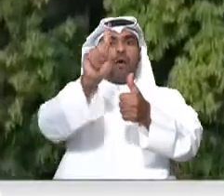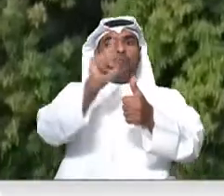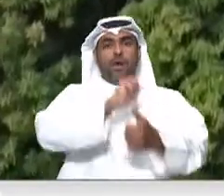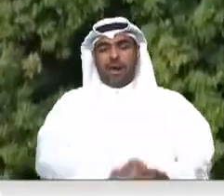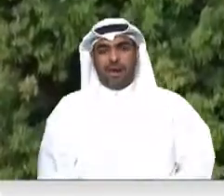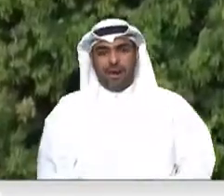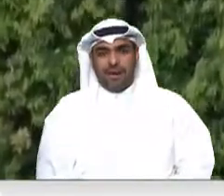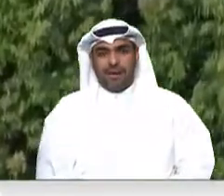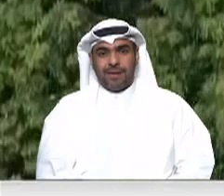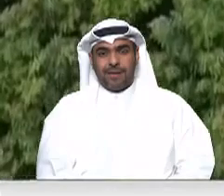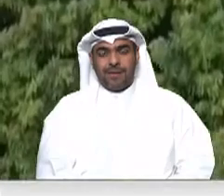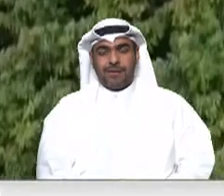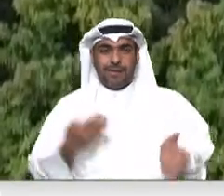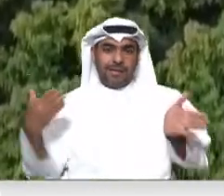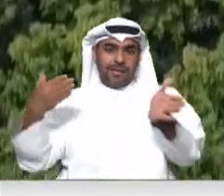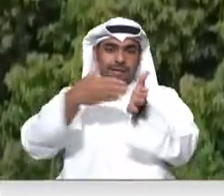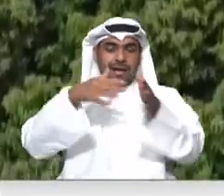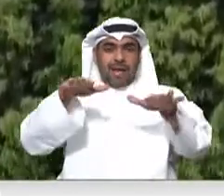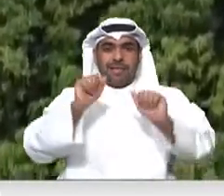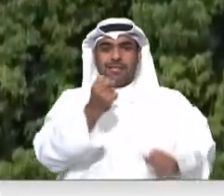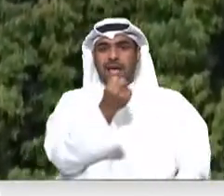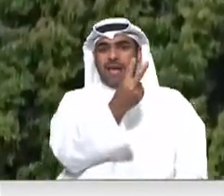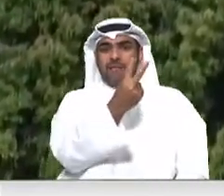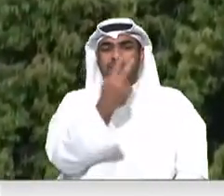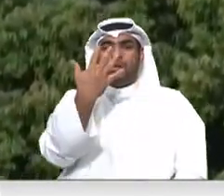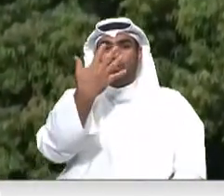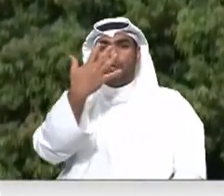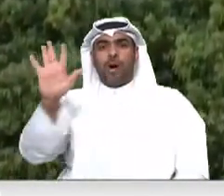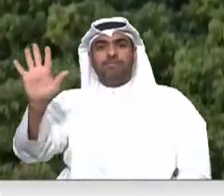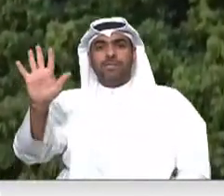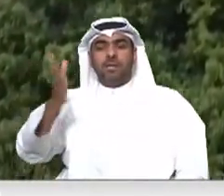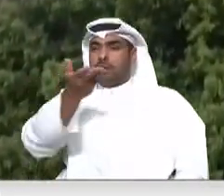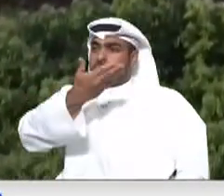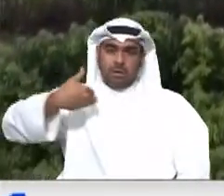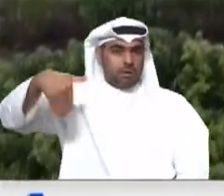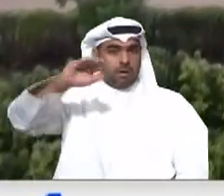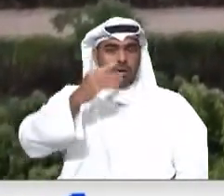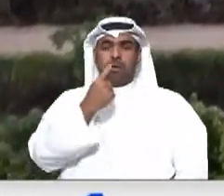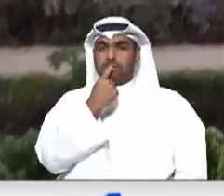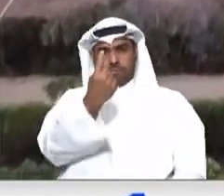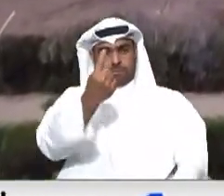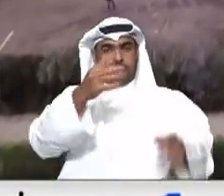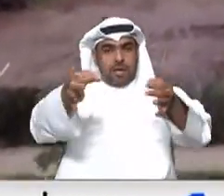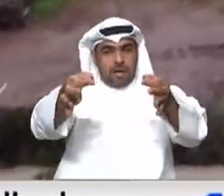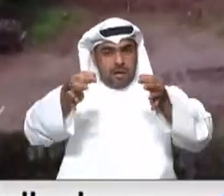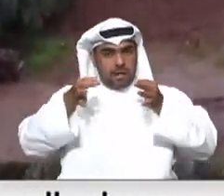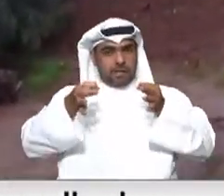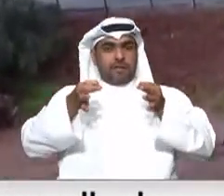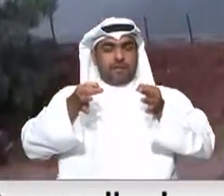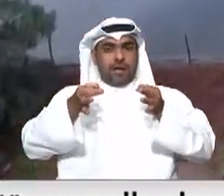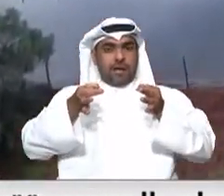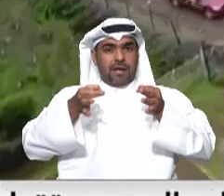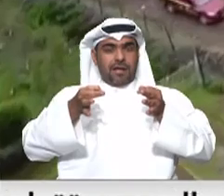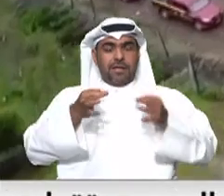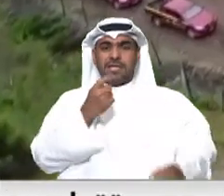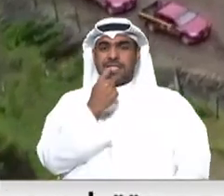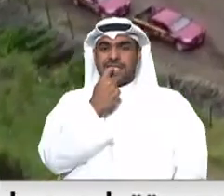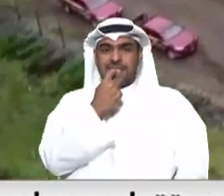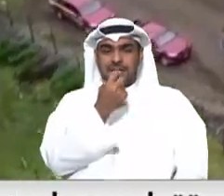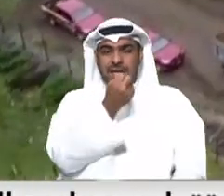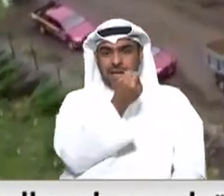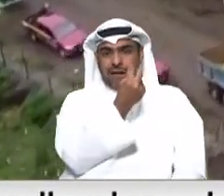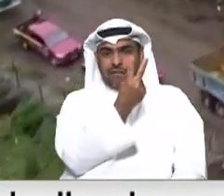حيث تمتد حتى عام 2050 مع تحديد معالم المهمه الجديده لعام